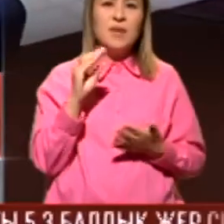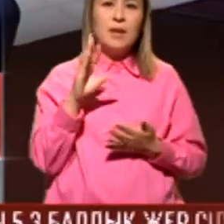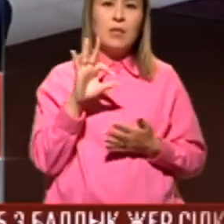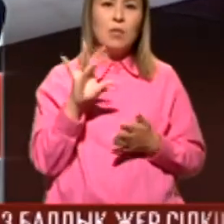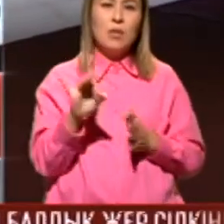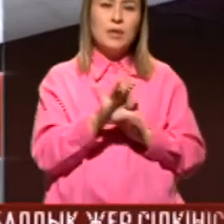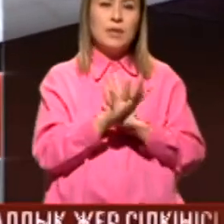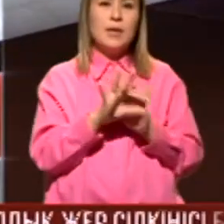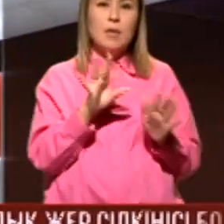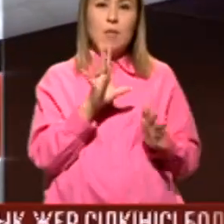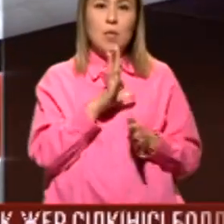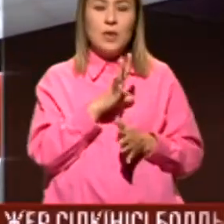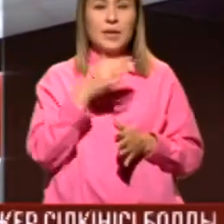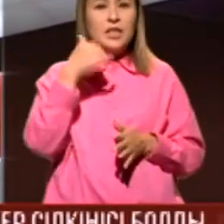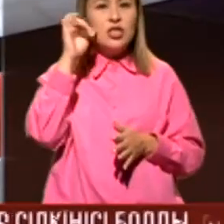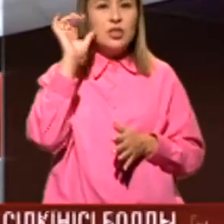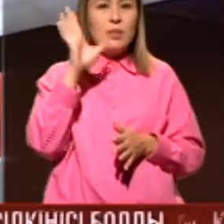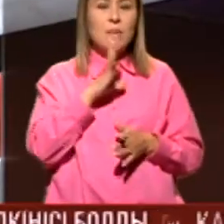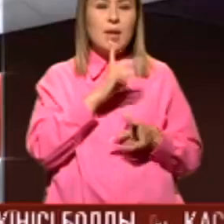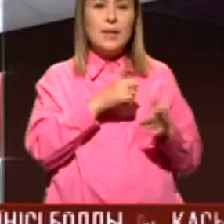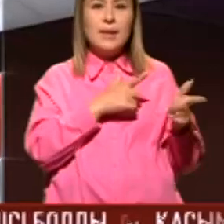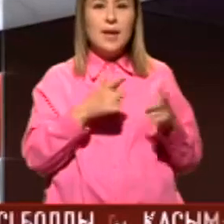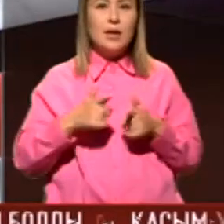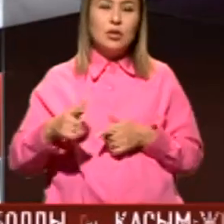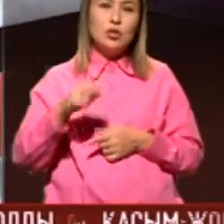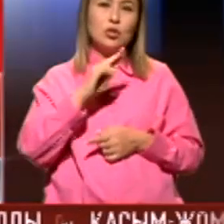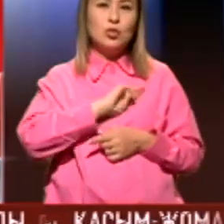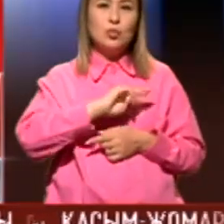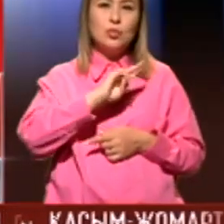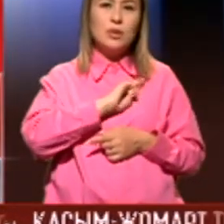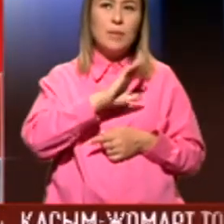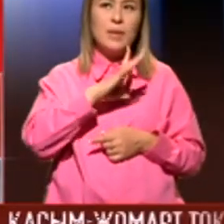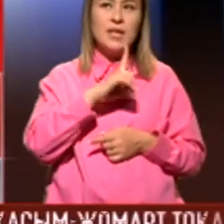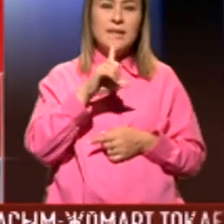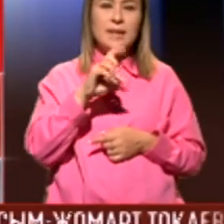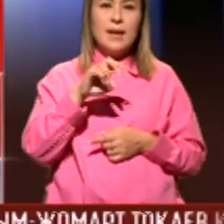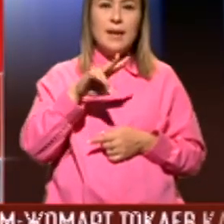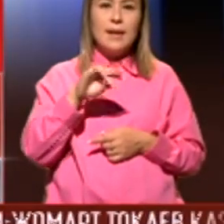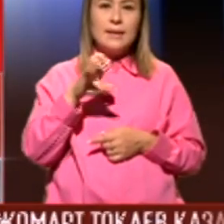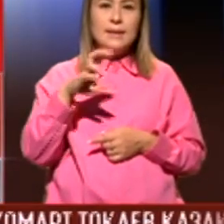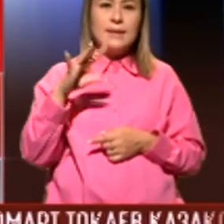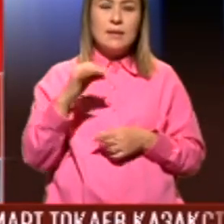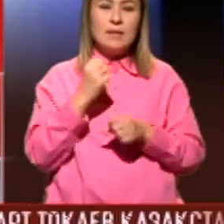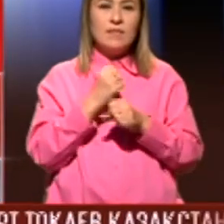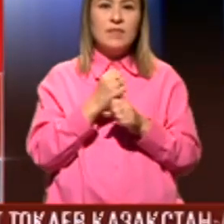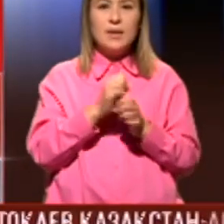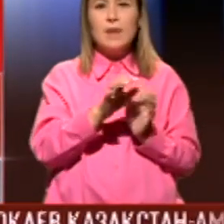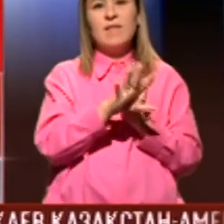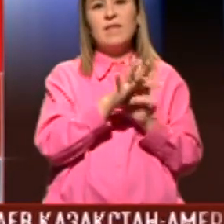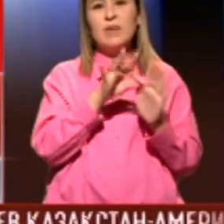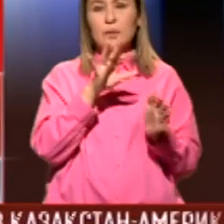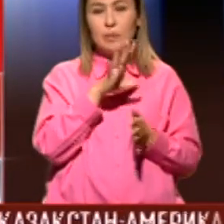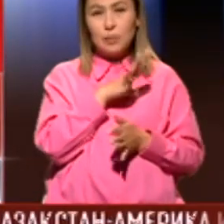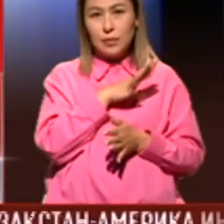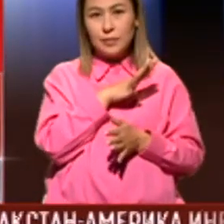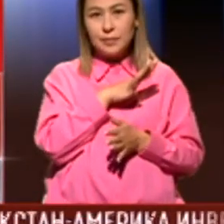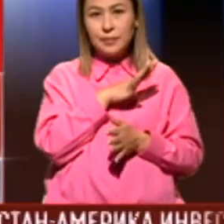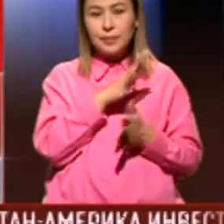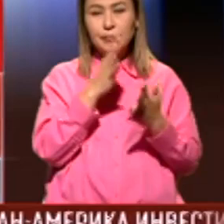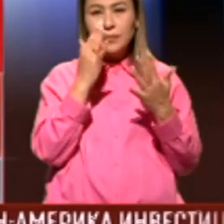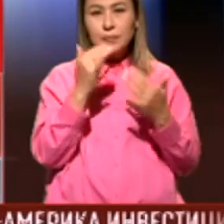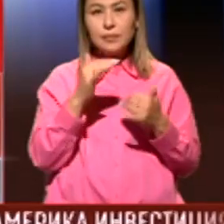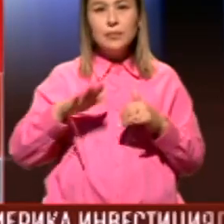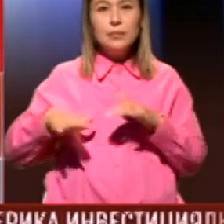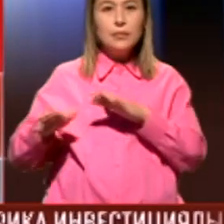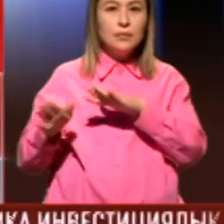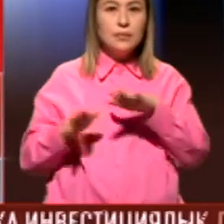болды. Кеше ғана бір дайындық жұмысында Зеленскийдің сайлау алды бағдарламасын қарап шығып едім. Енді оқысаң